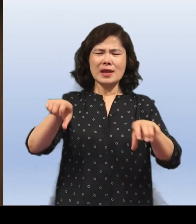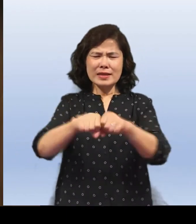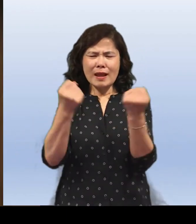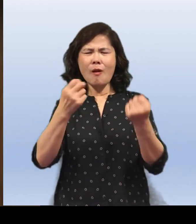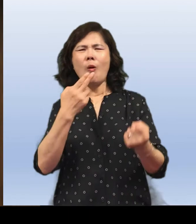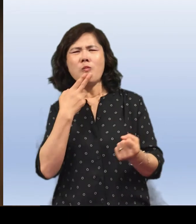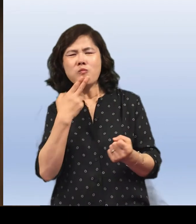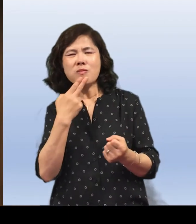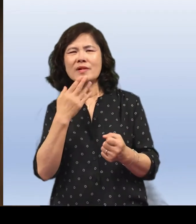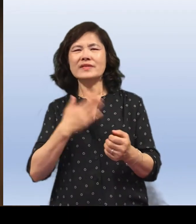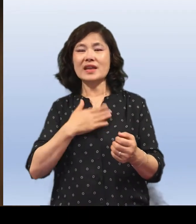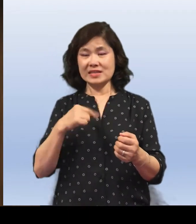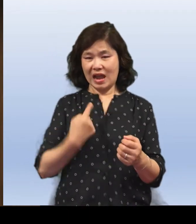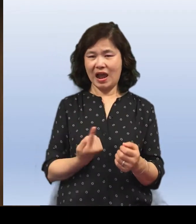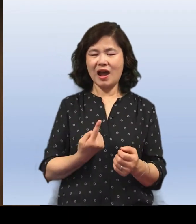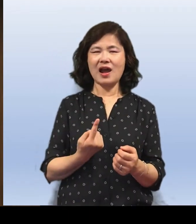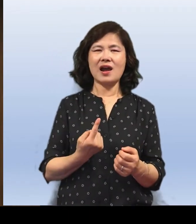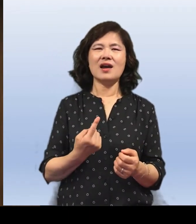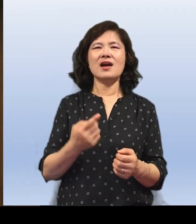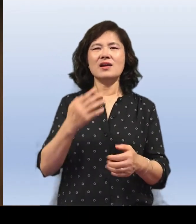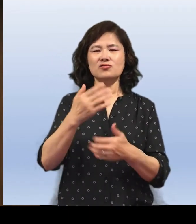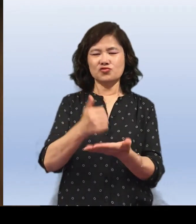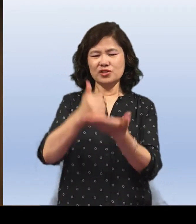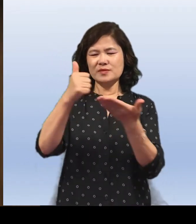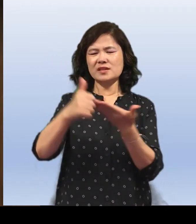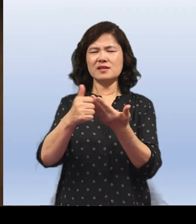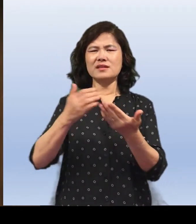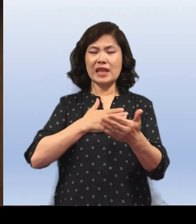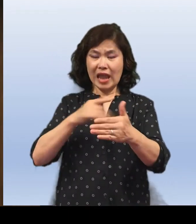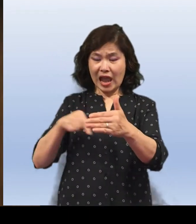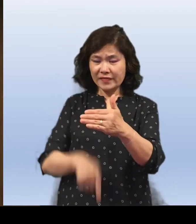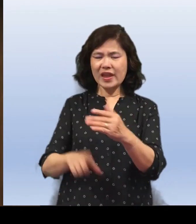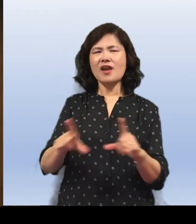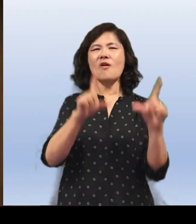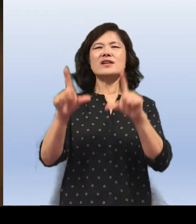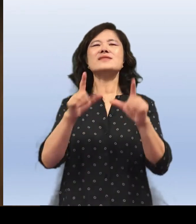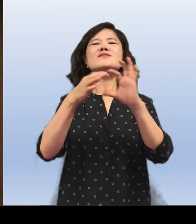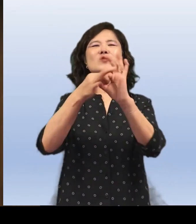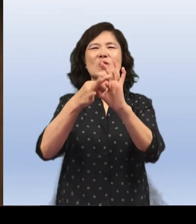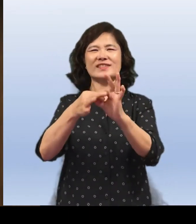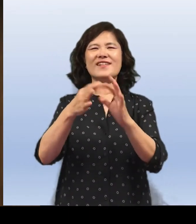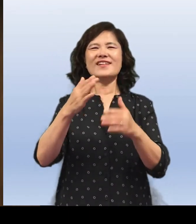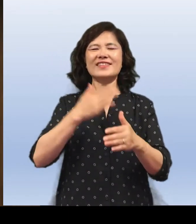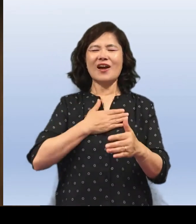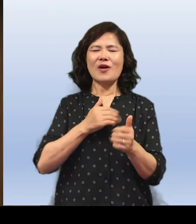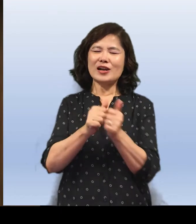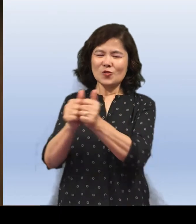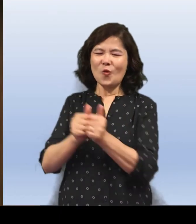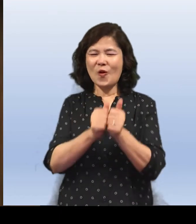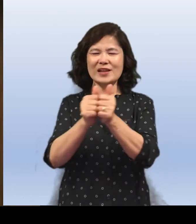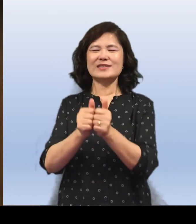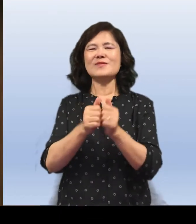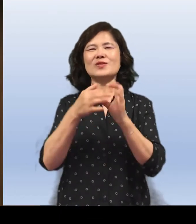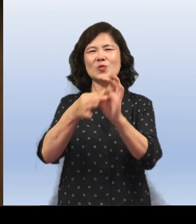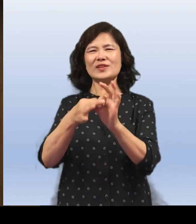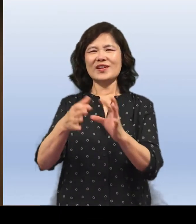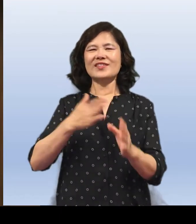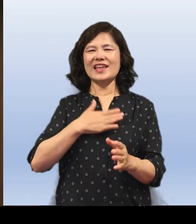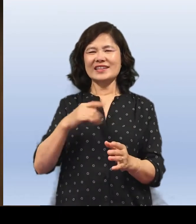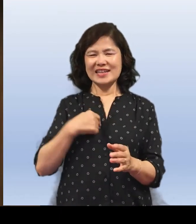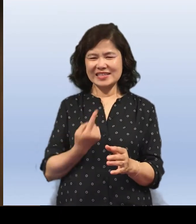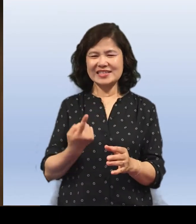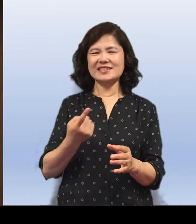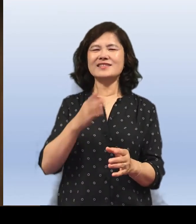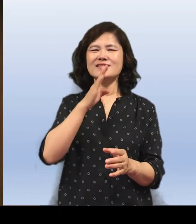않는 내 자아를 주님께서는 내 안에 거하심을 통해서, 나와 동거하심을 통해서 내